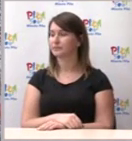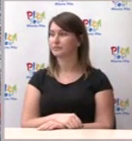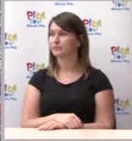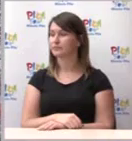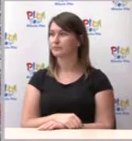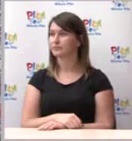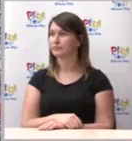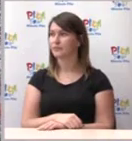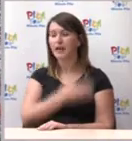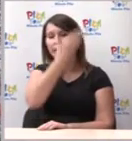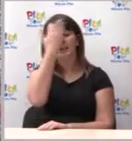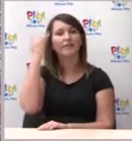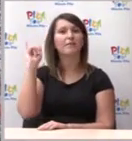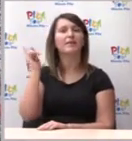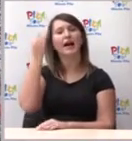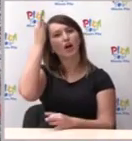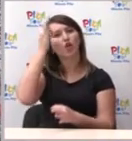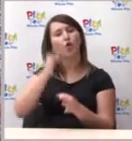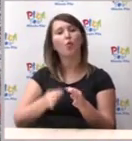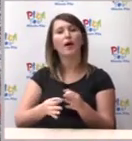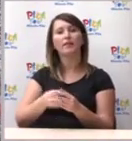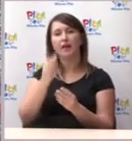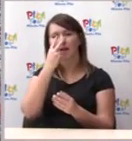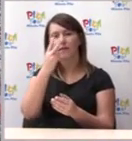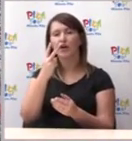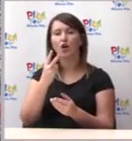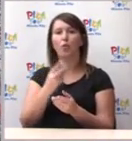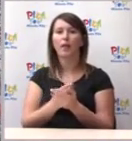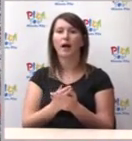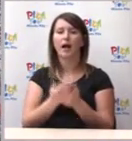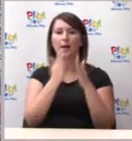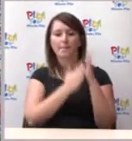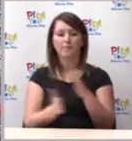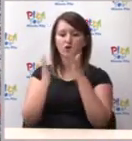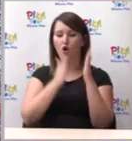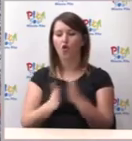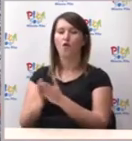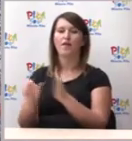jak rzeczywiście wygląda stan przygotowań do budowy tej hali.